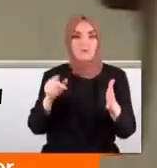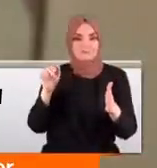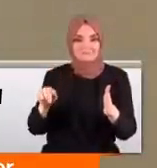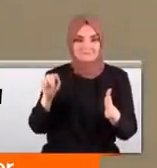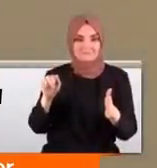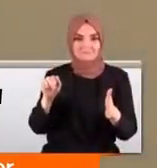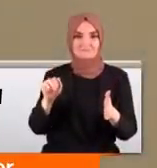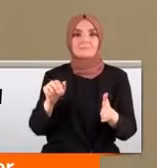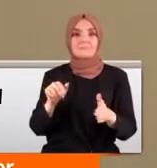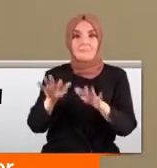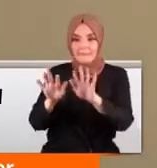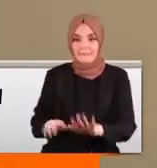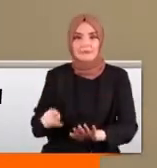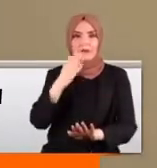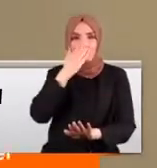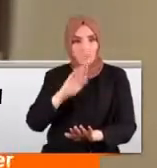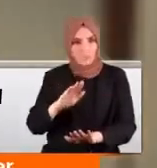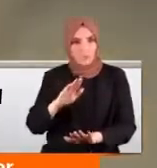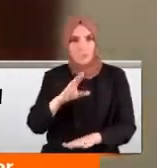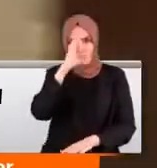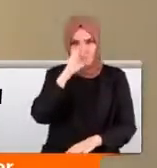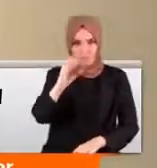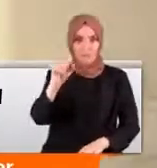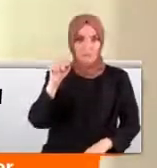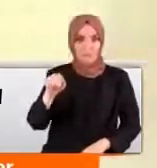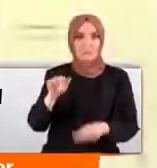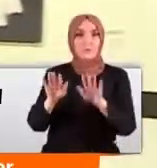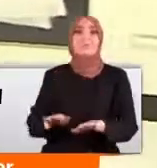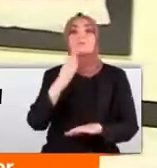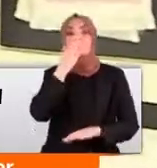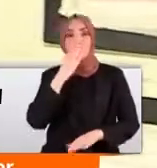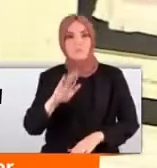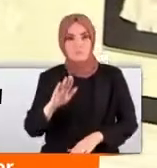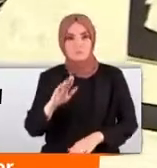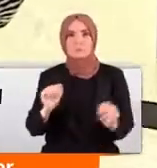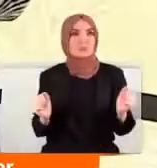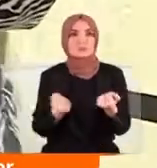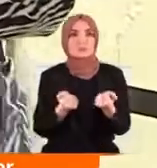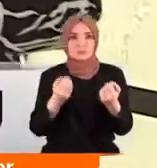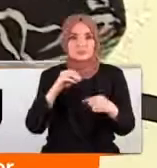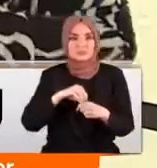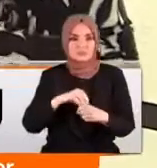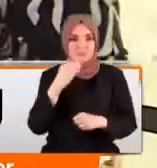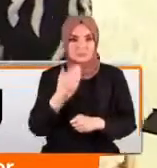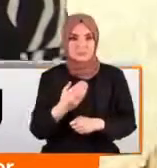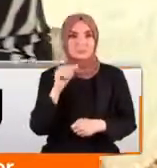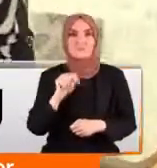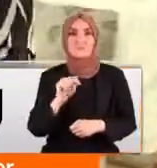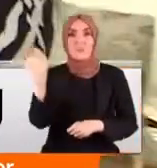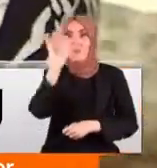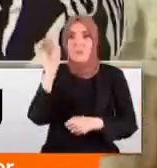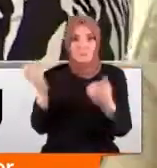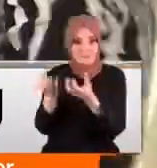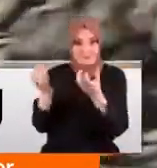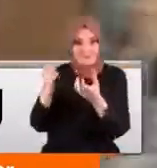bakıyoruz, koridora da bir petek koymamışlar. Kışın burada kombi yandığı zaman kapılarda, odaların kapısı da kapalı. Çünkü ben bir tek